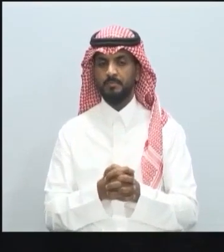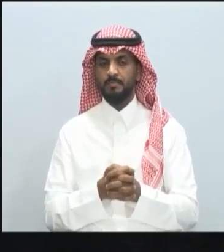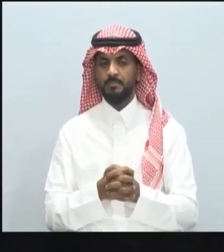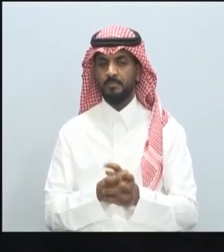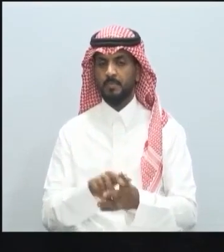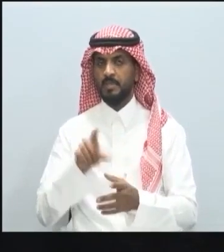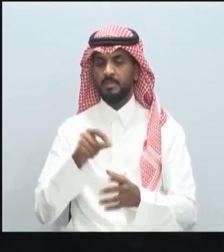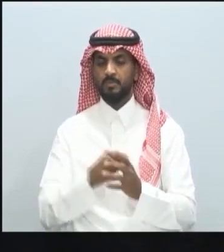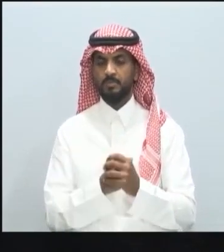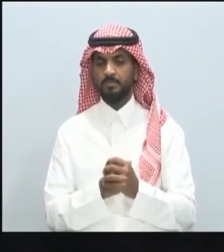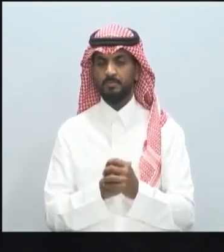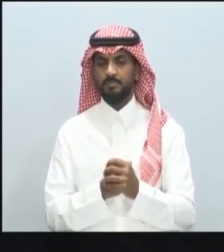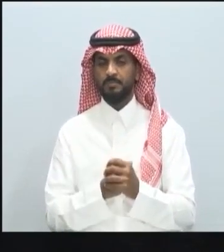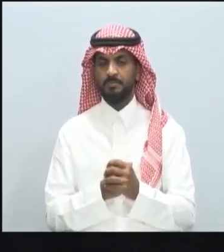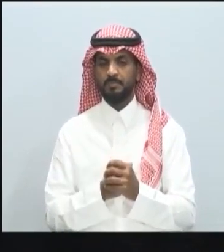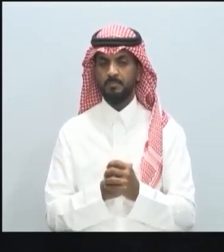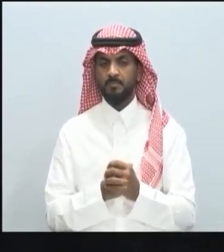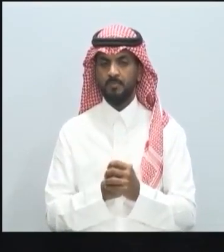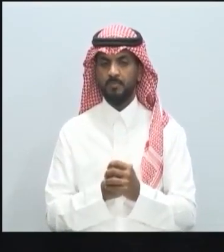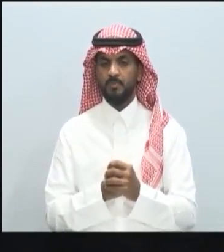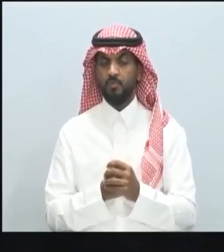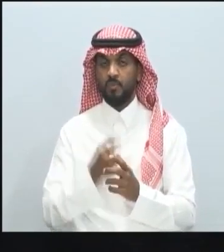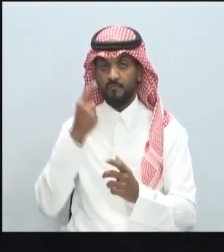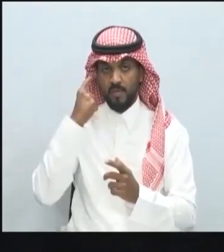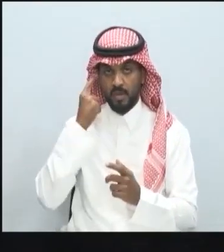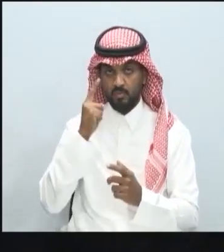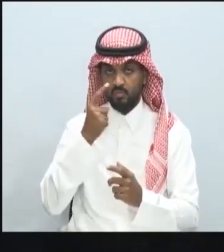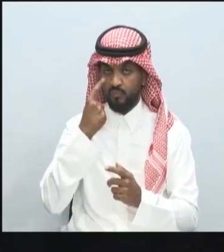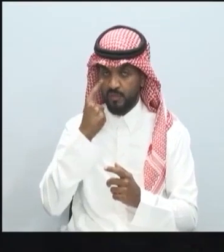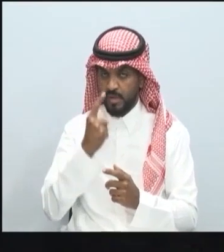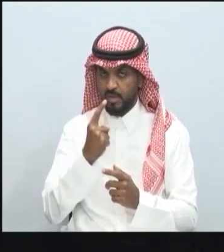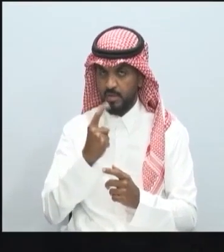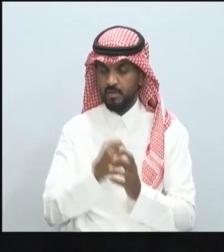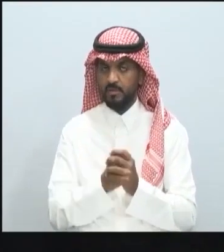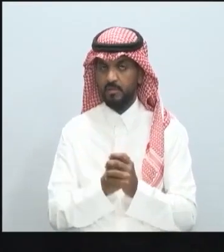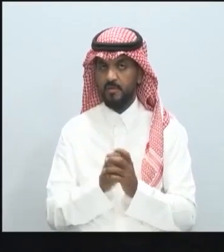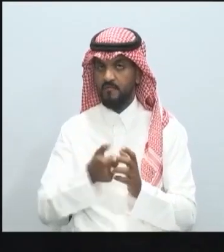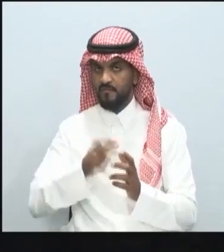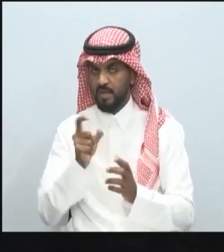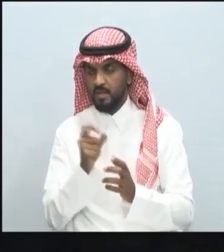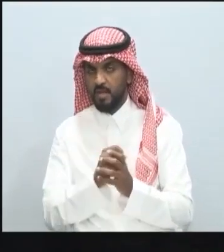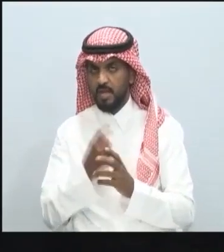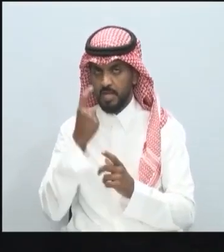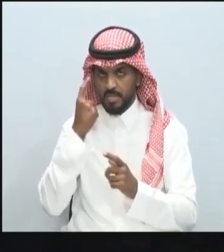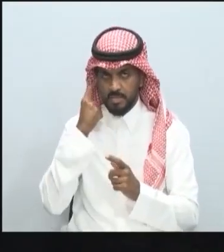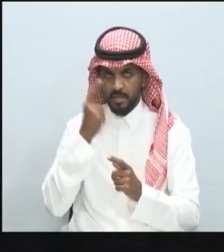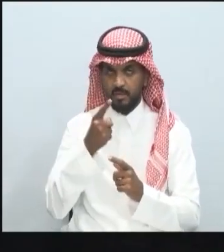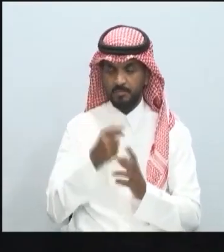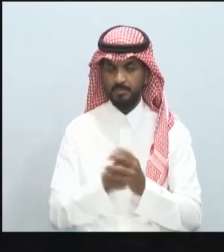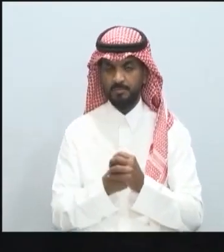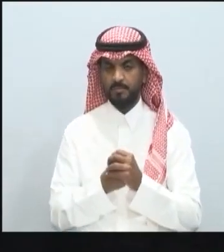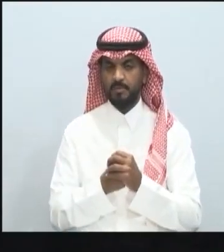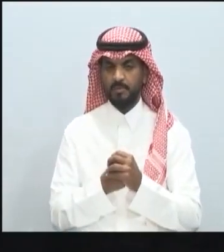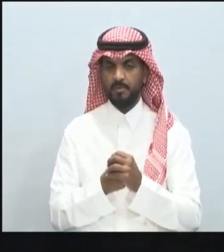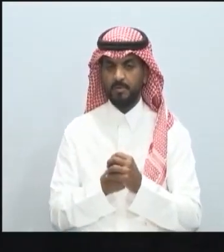احسنتم موضوع المقال فن الاصغاء فن الاصغاء كما قرانا ذاك المقال طيب ما